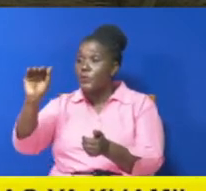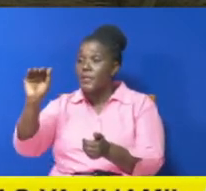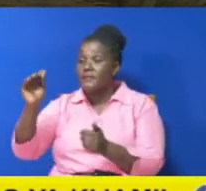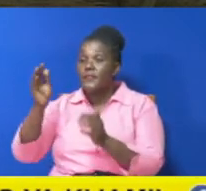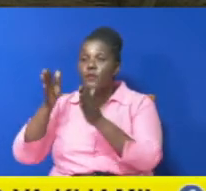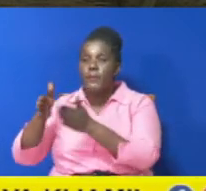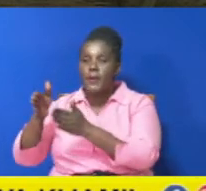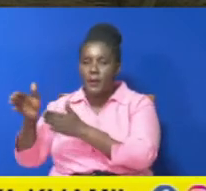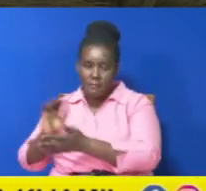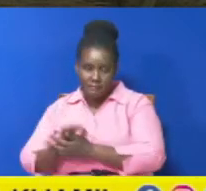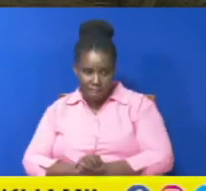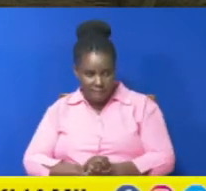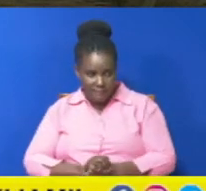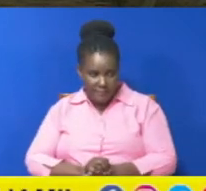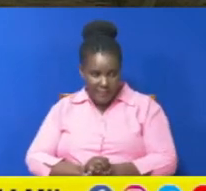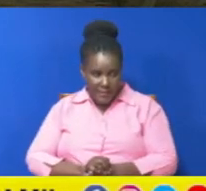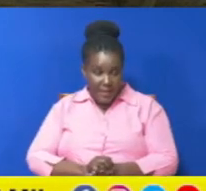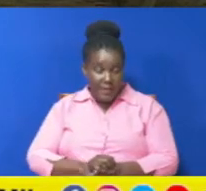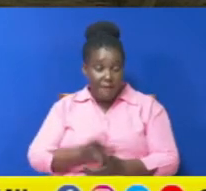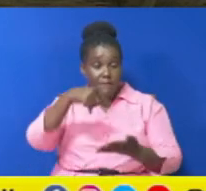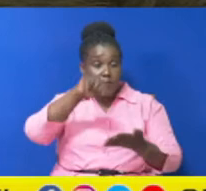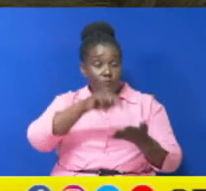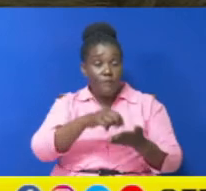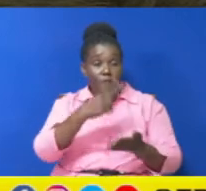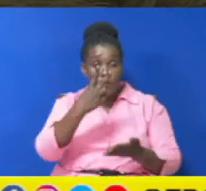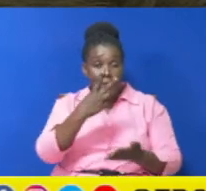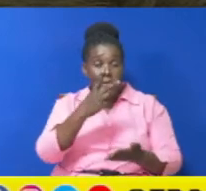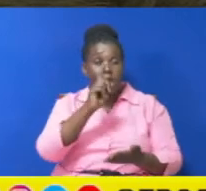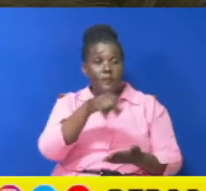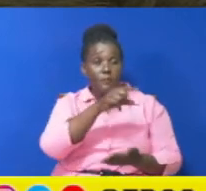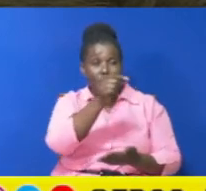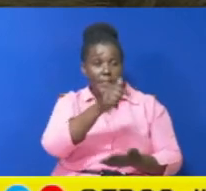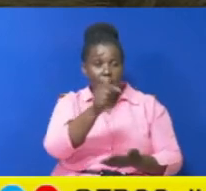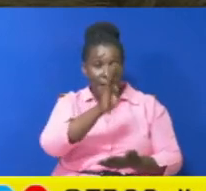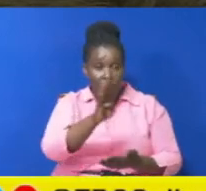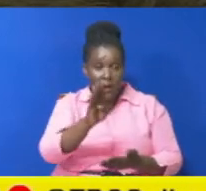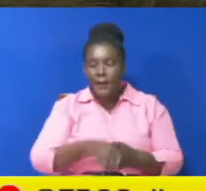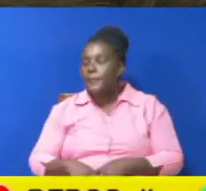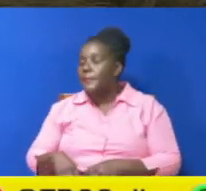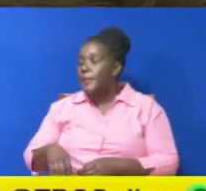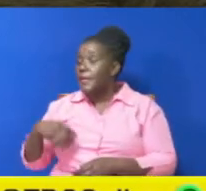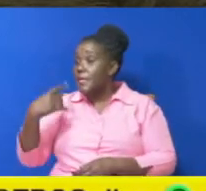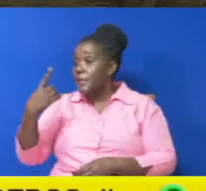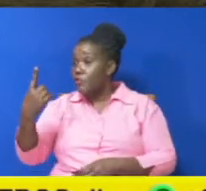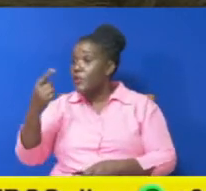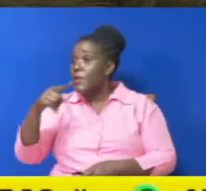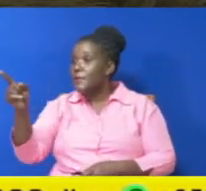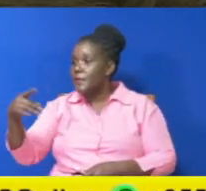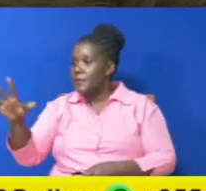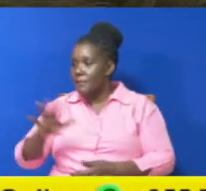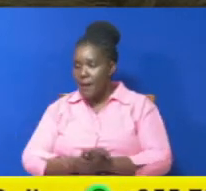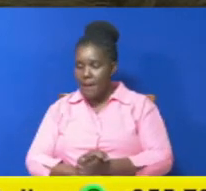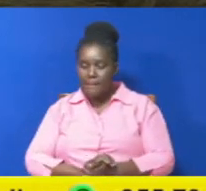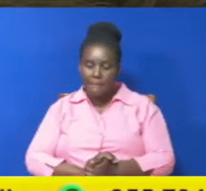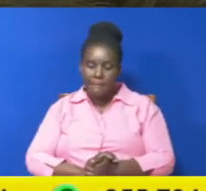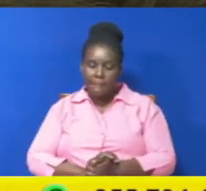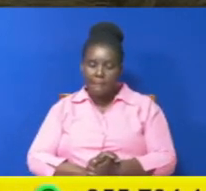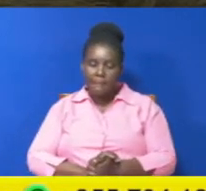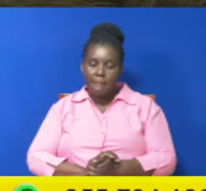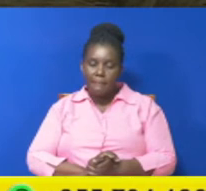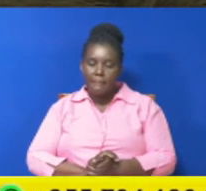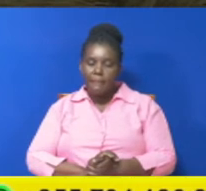ajili ya victims, ambapo viwili vitakuwa Tanzania bara na kimoja kitakuwa Zanzibar. Na kwa upande wa sekta binafsi, sasa tuzungumzie